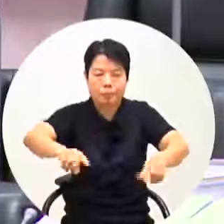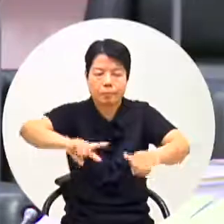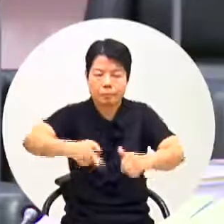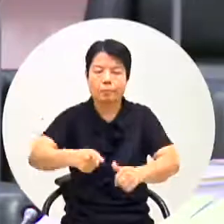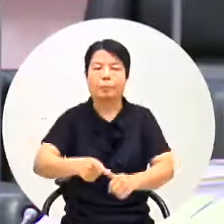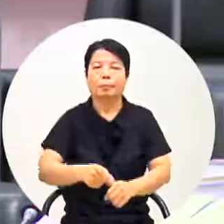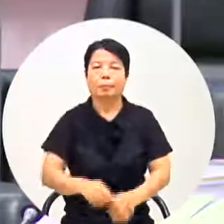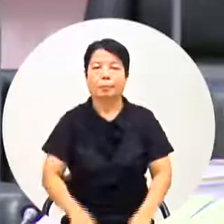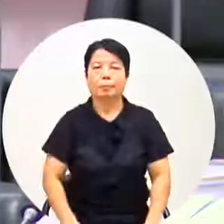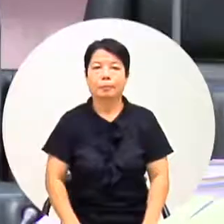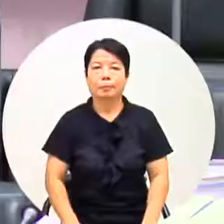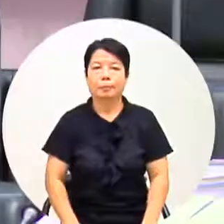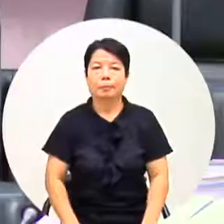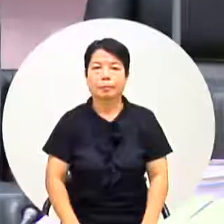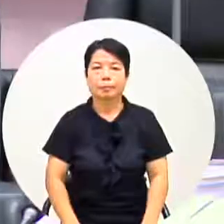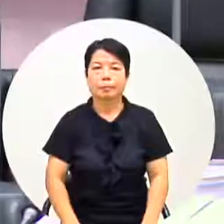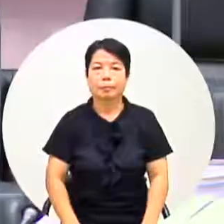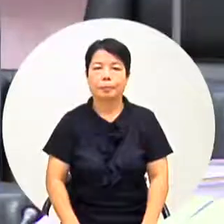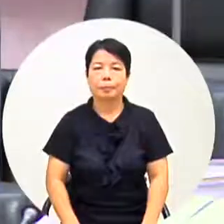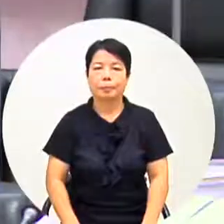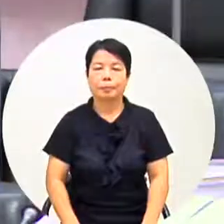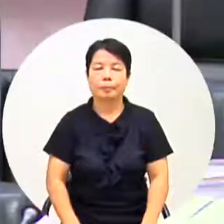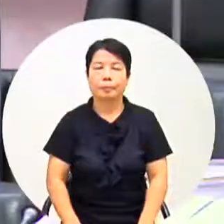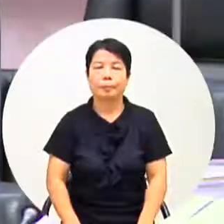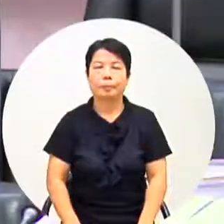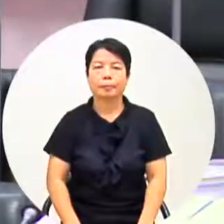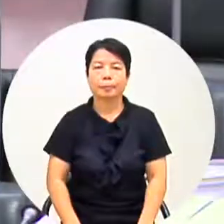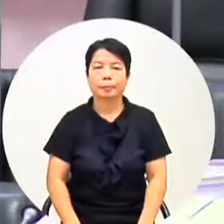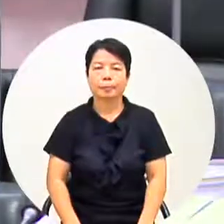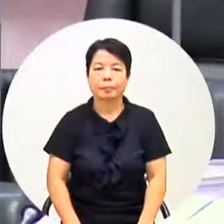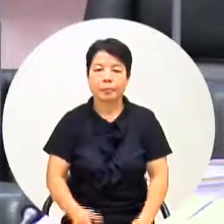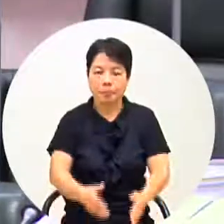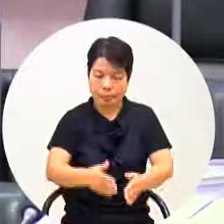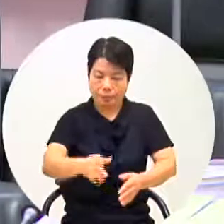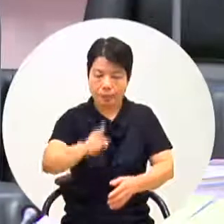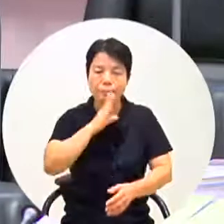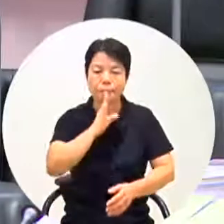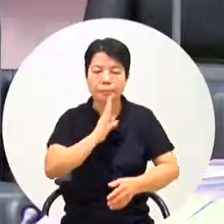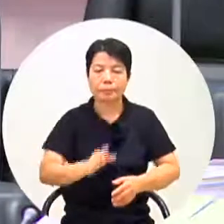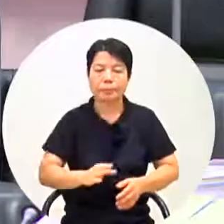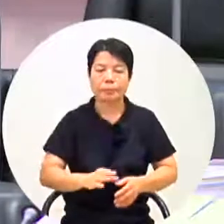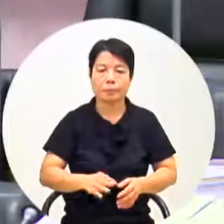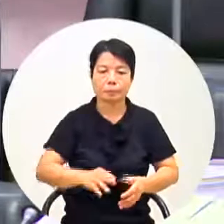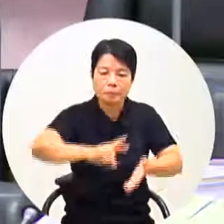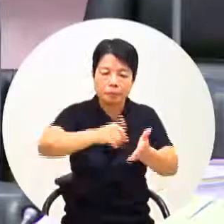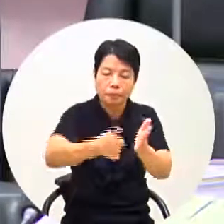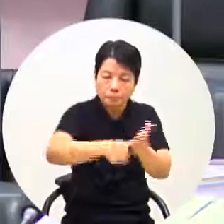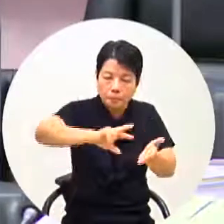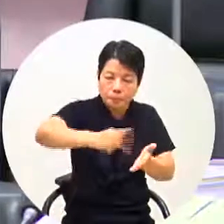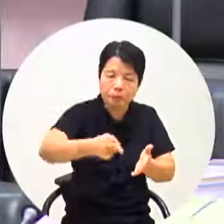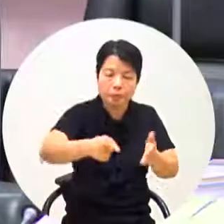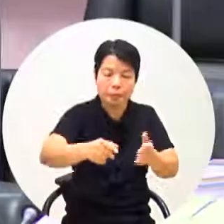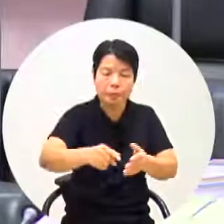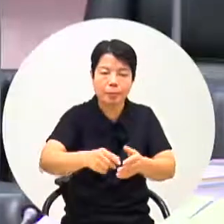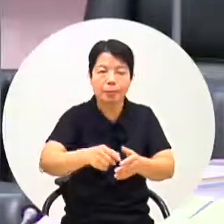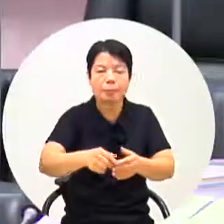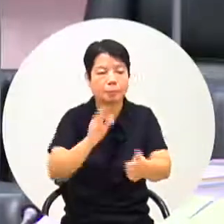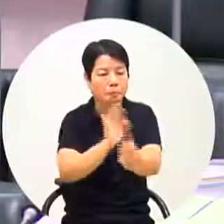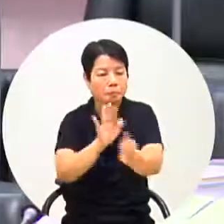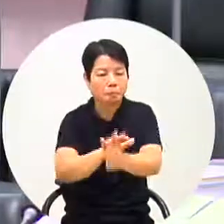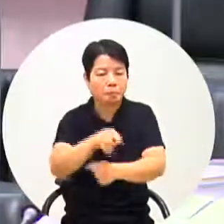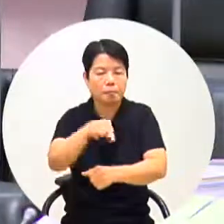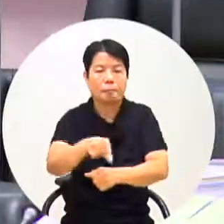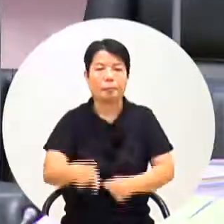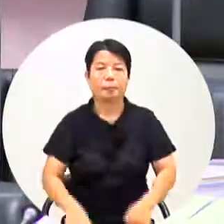正义，这具有纠正的、变更的功能，把它改善的功能。